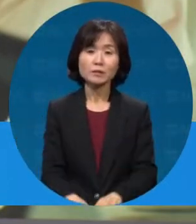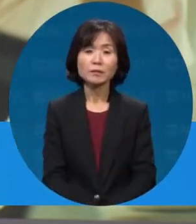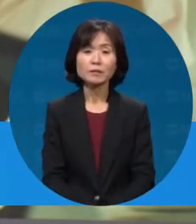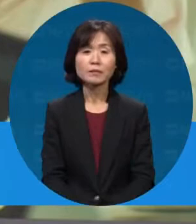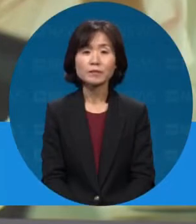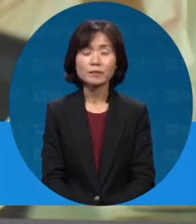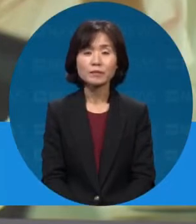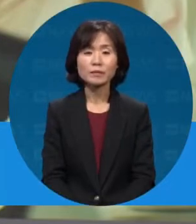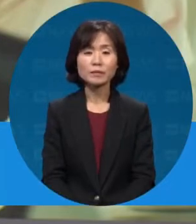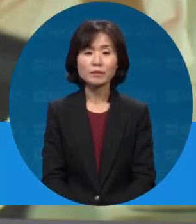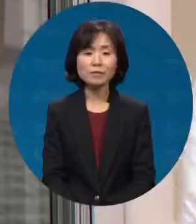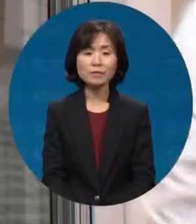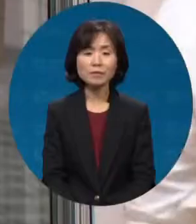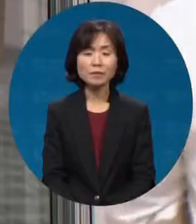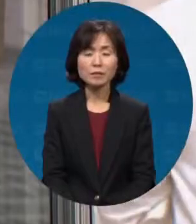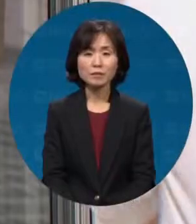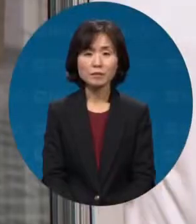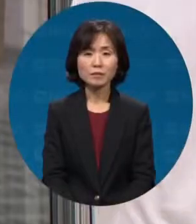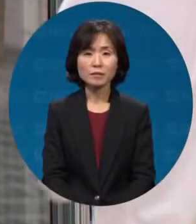기자입니다